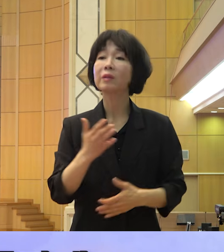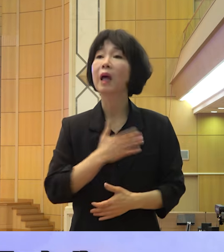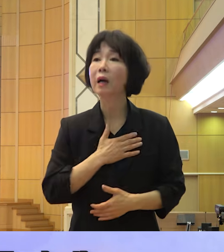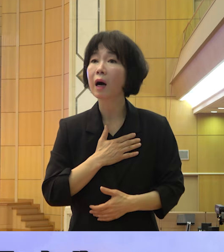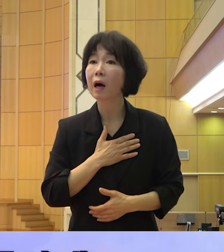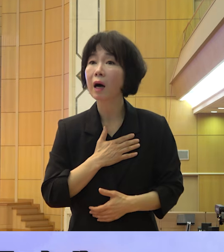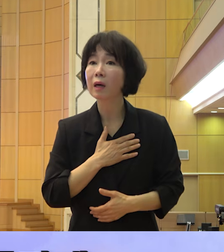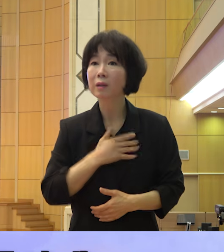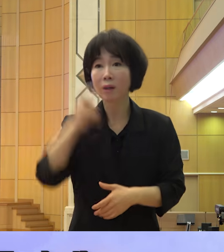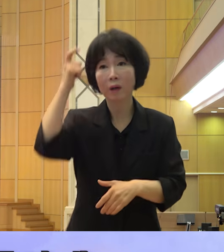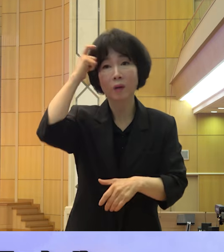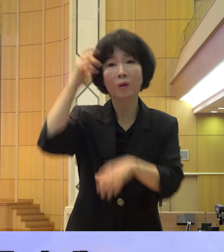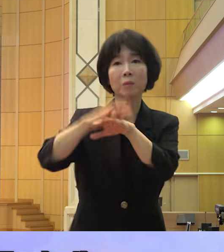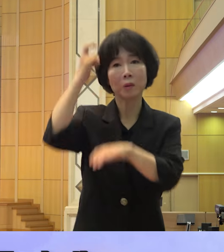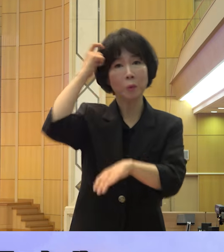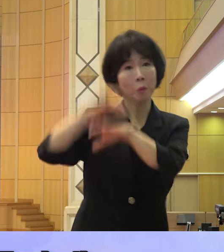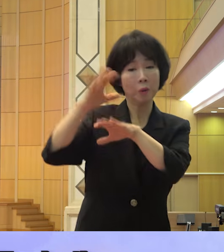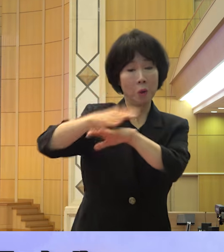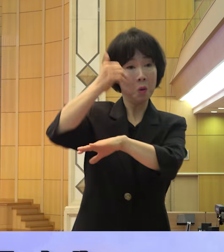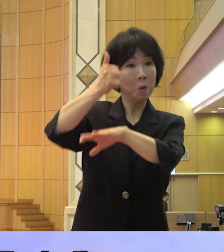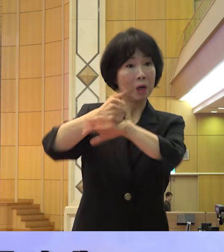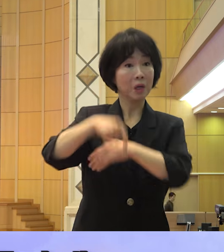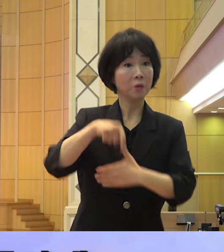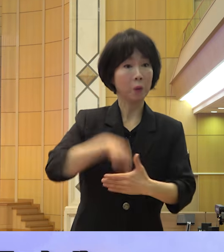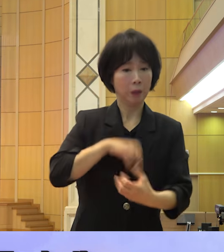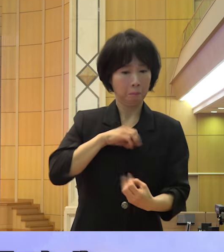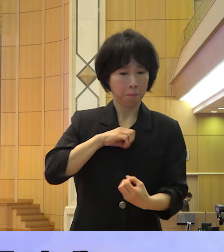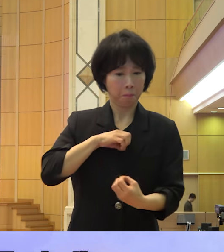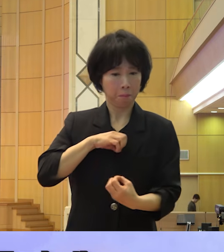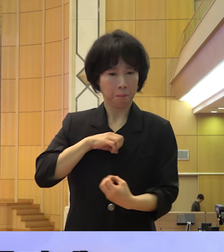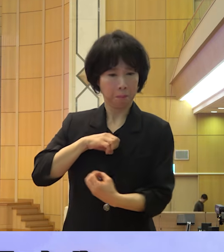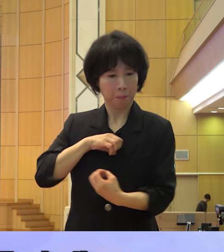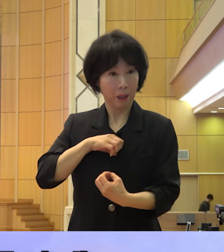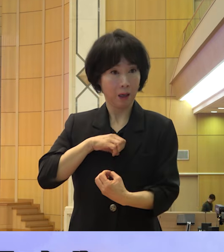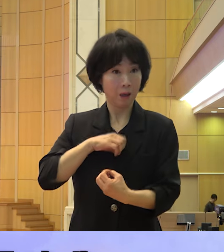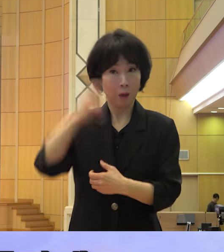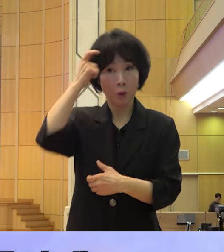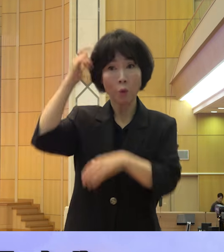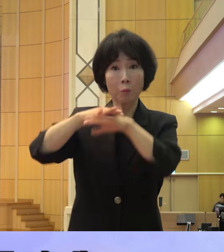그랬습니다. 솔로몬이가 인류 역사에